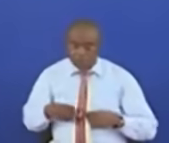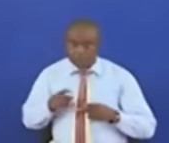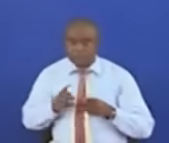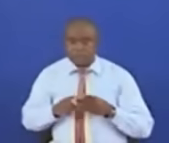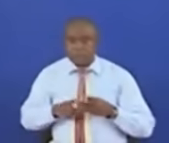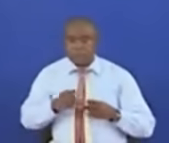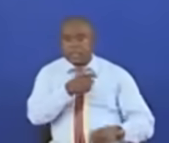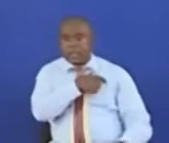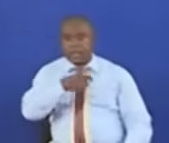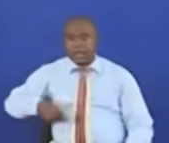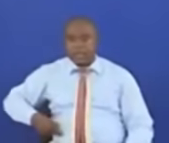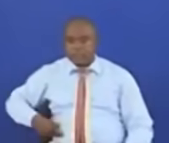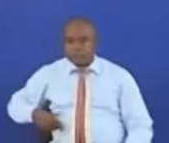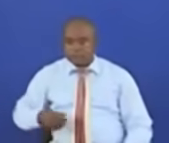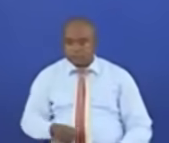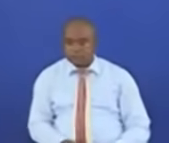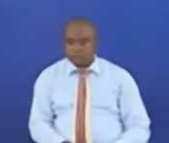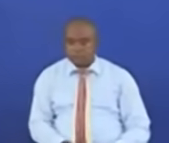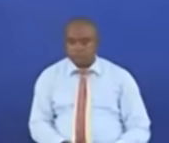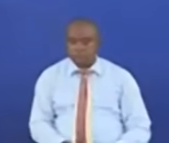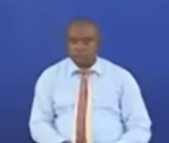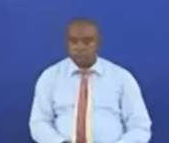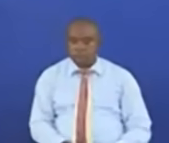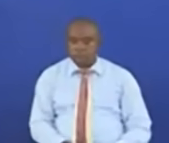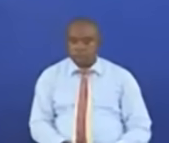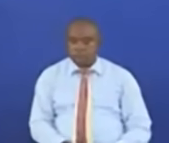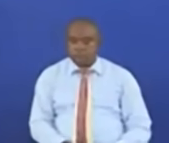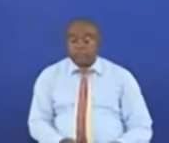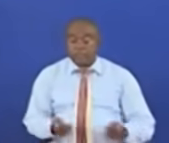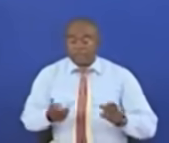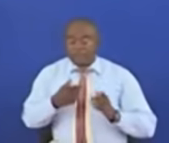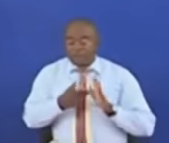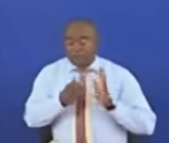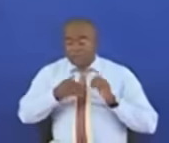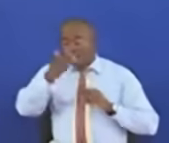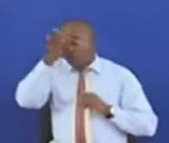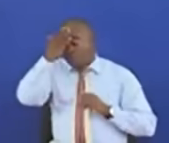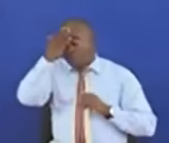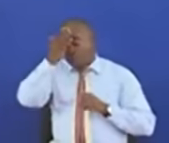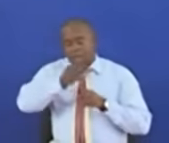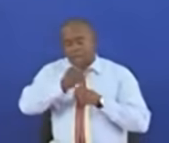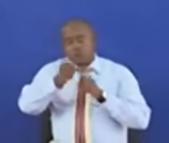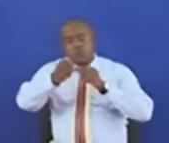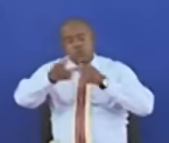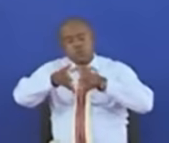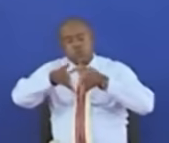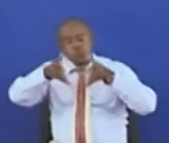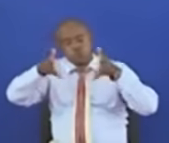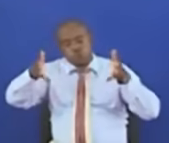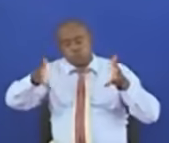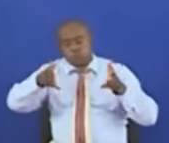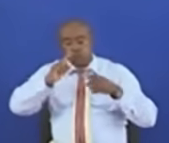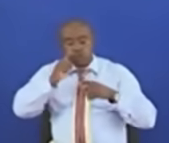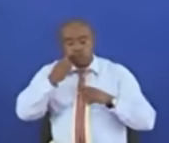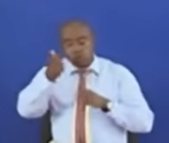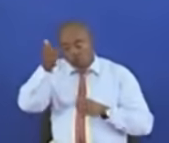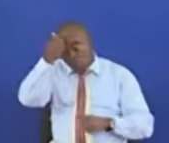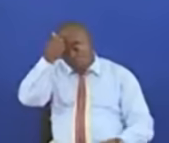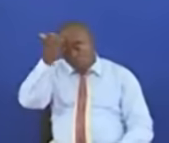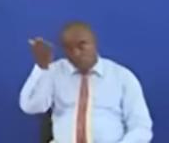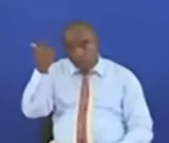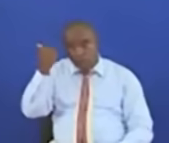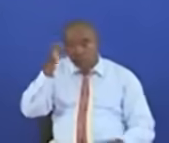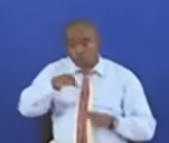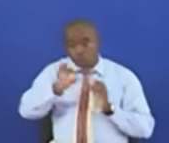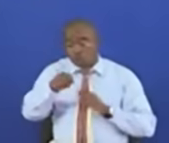baadaye chaguzi za urais. Na ukitaka kujua hatua kubwa tulioipiga, turudi nyuma mwaka katika uchaguzi wetu